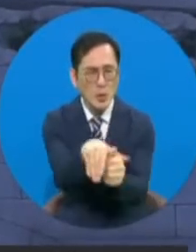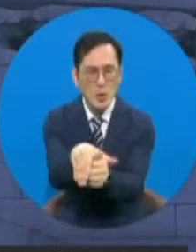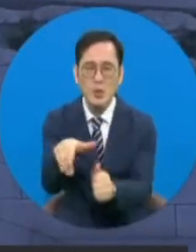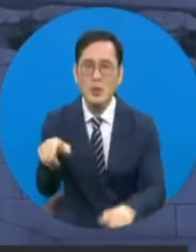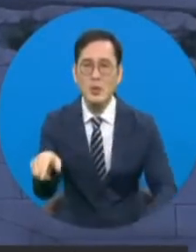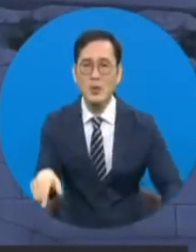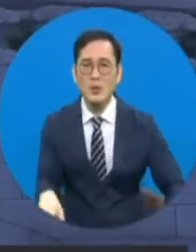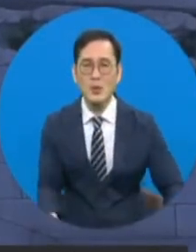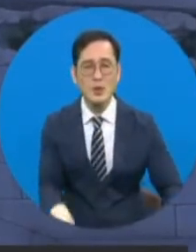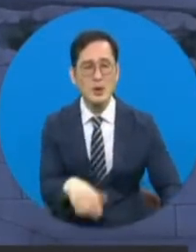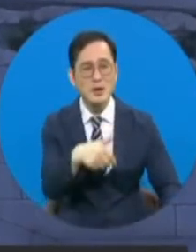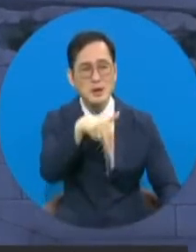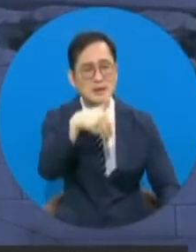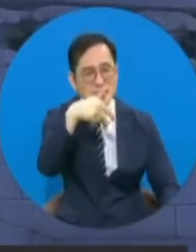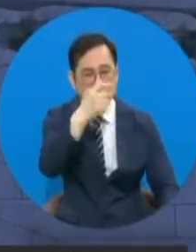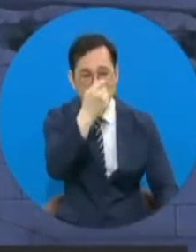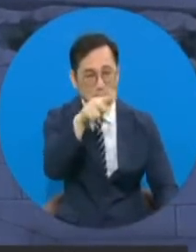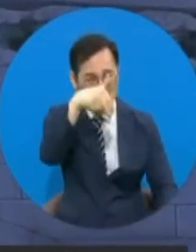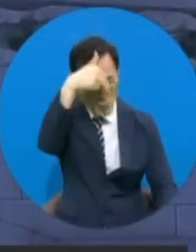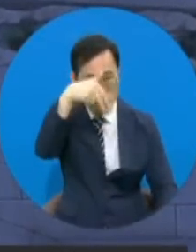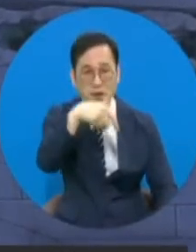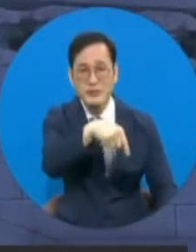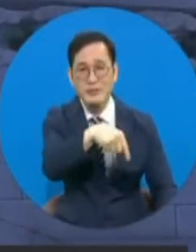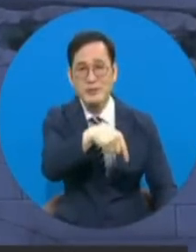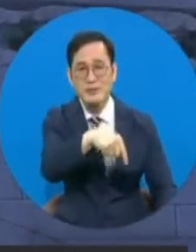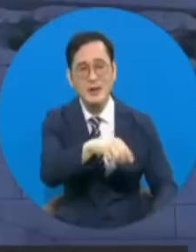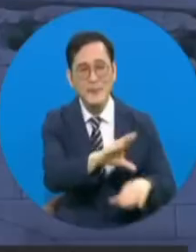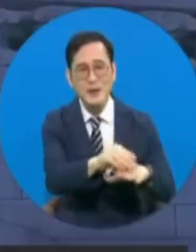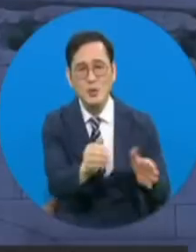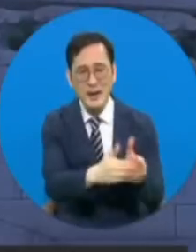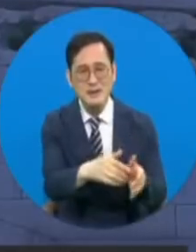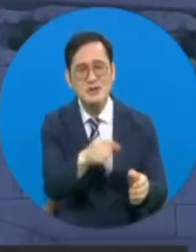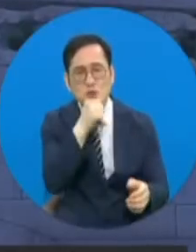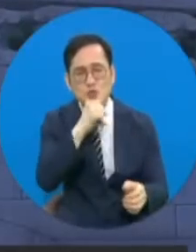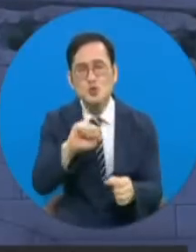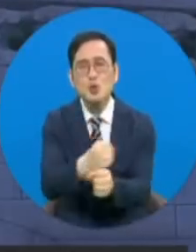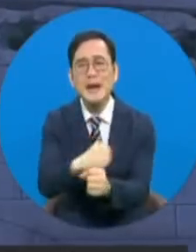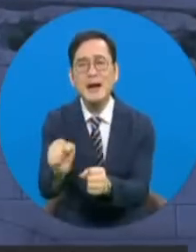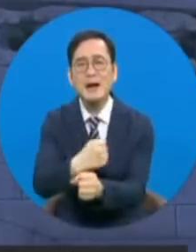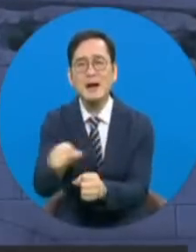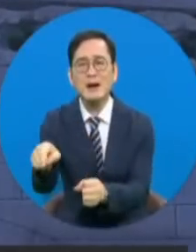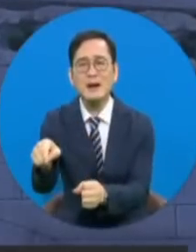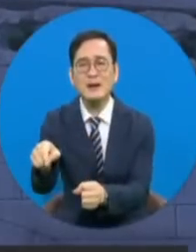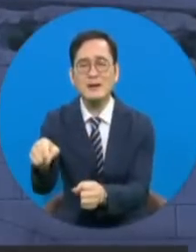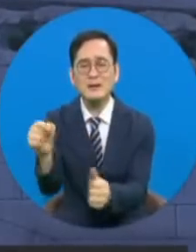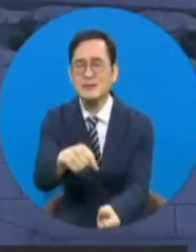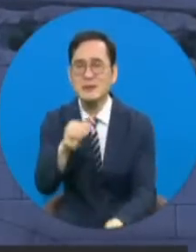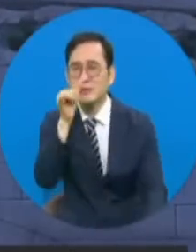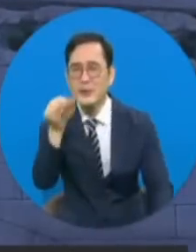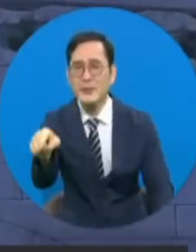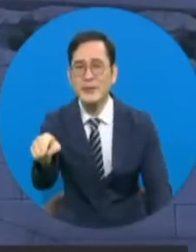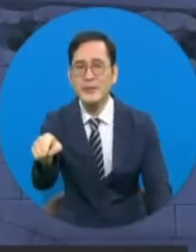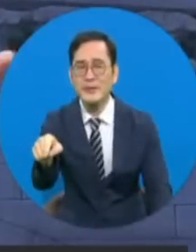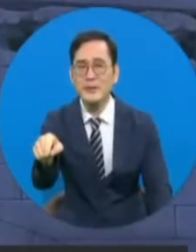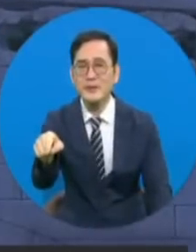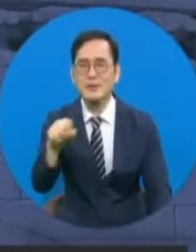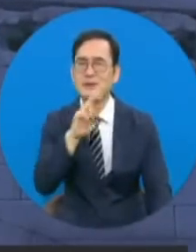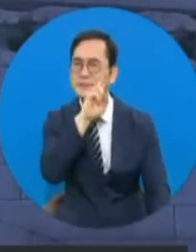종합형사 채널에 대한 점수 조작이 이루어졌다는 범죄 의혹까지 지금 불거진 상황에서 지금 면제까지 온 건데 공교롭게